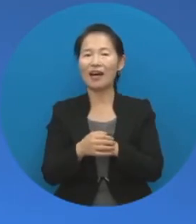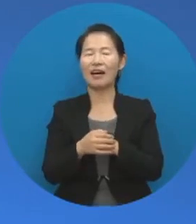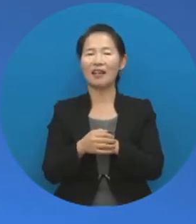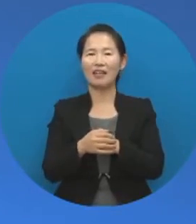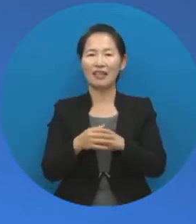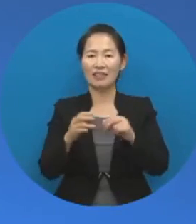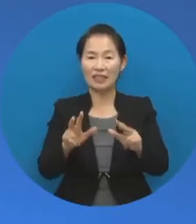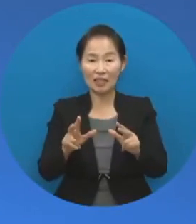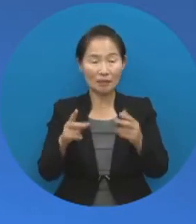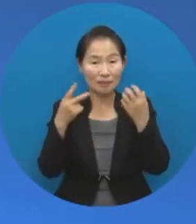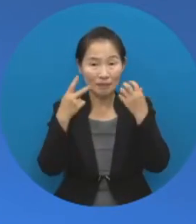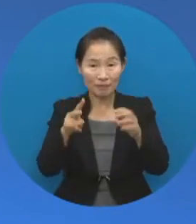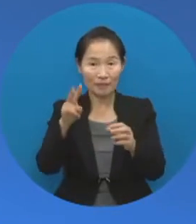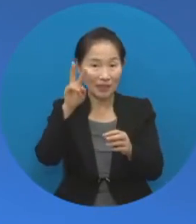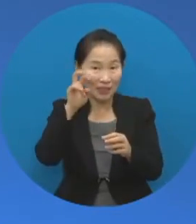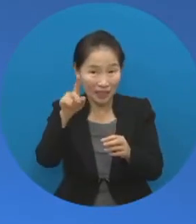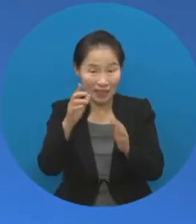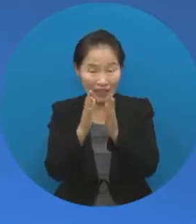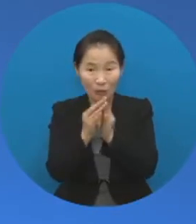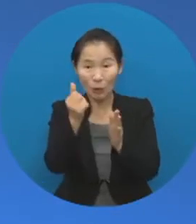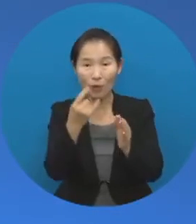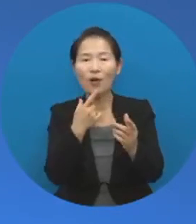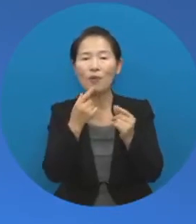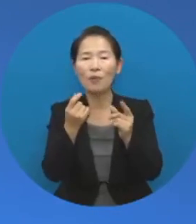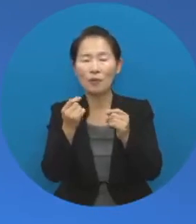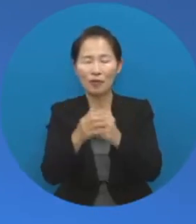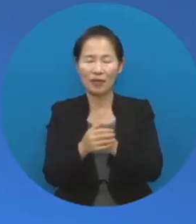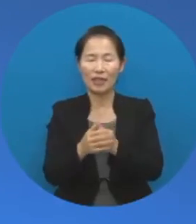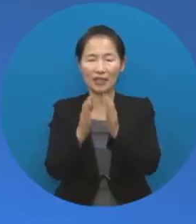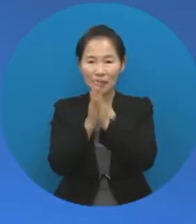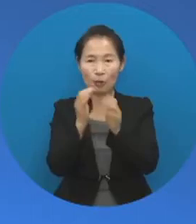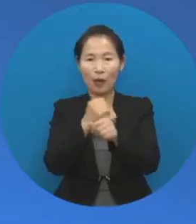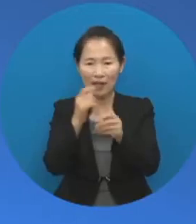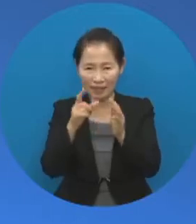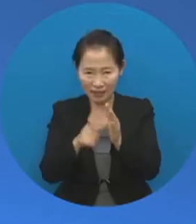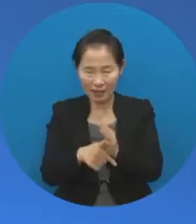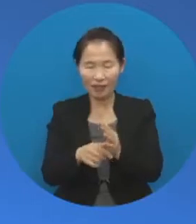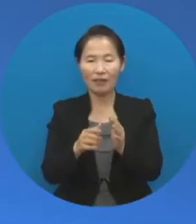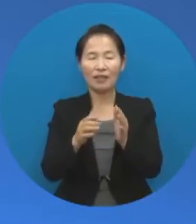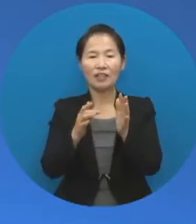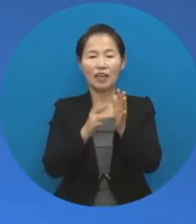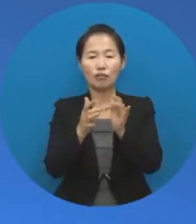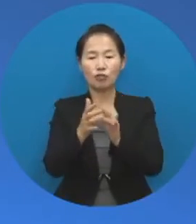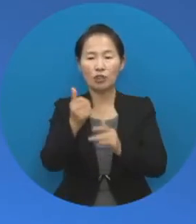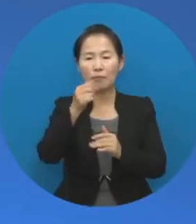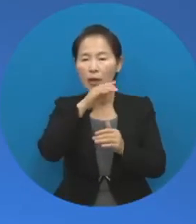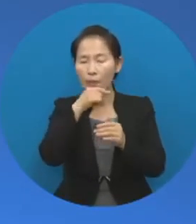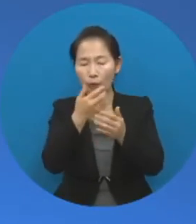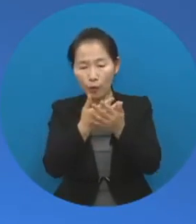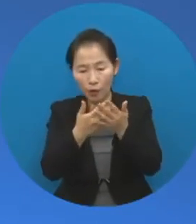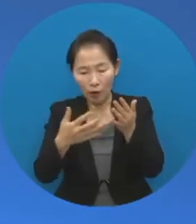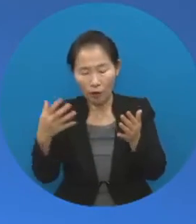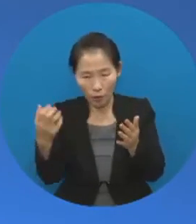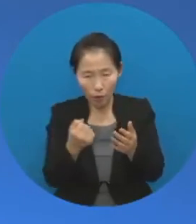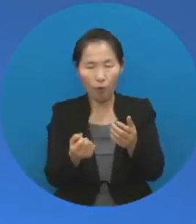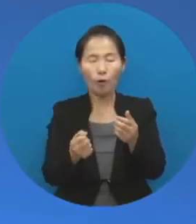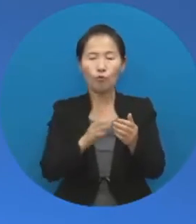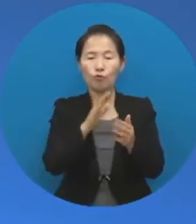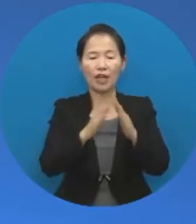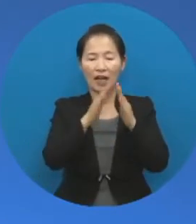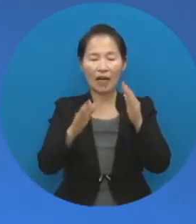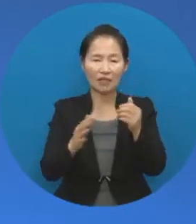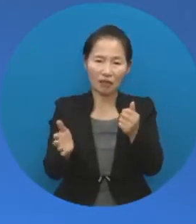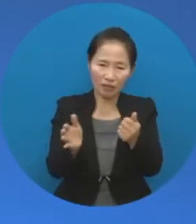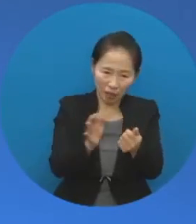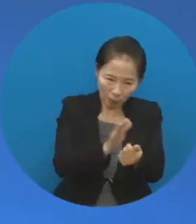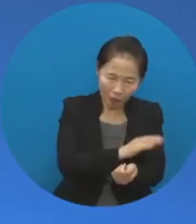아이들과 그리고 매일 기도를 할 때 이렇게 시작해요. 예수님 보혈로 덮습니다. 우리 가정을 예수님 보혈로 덮고 그리고 예수님 피